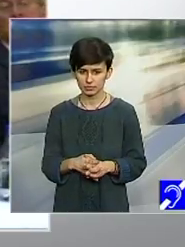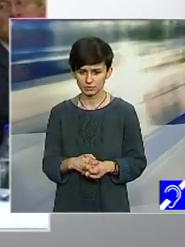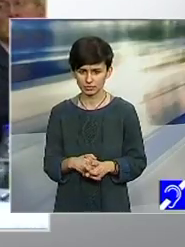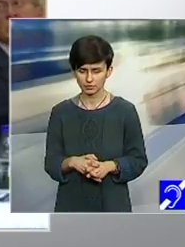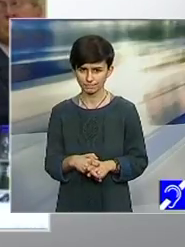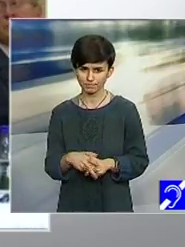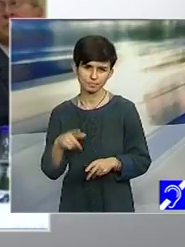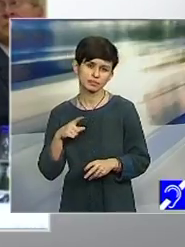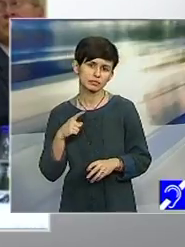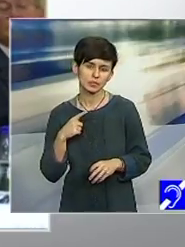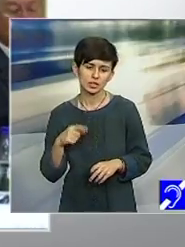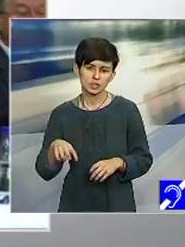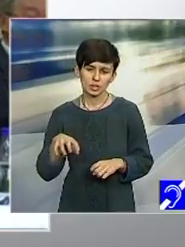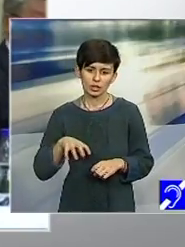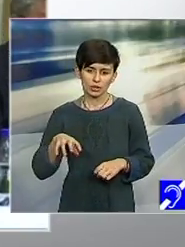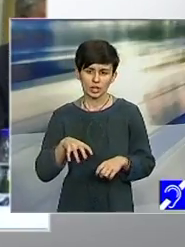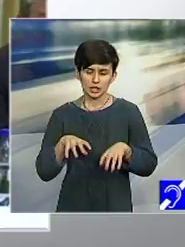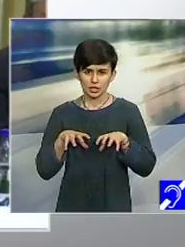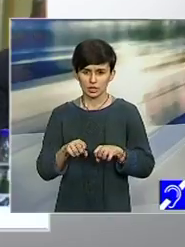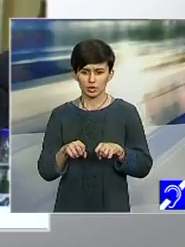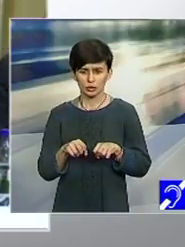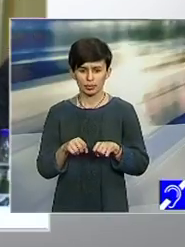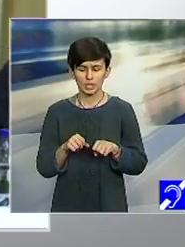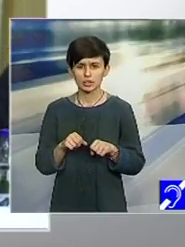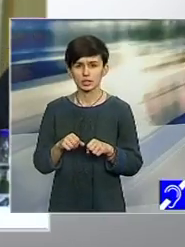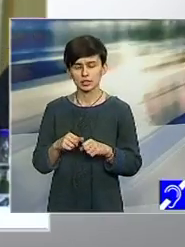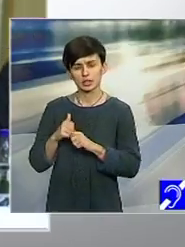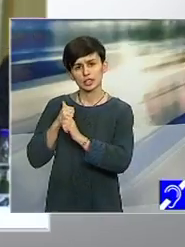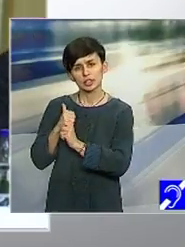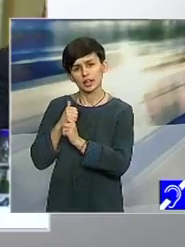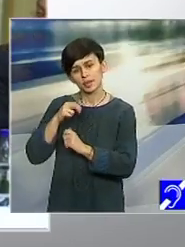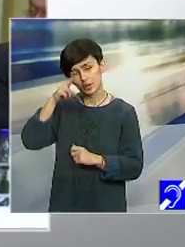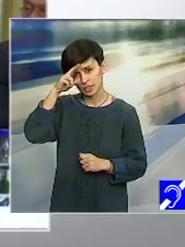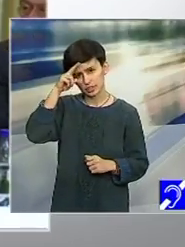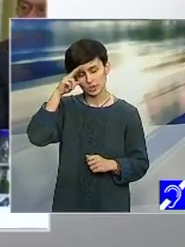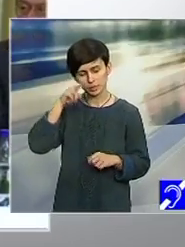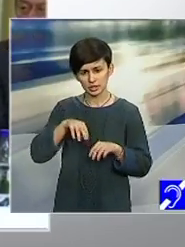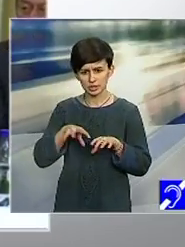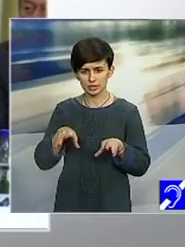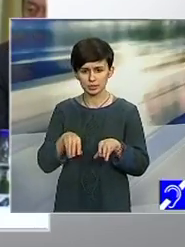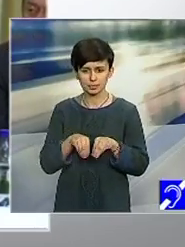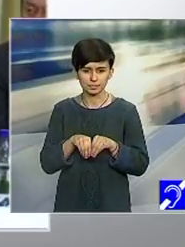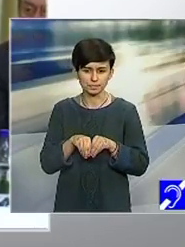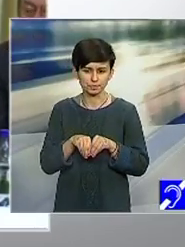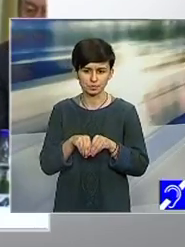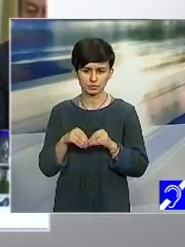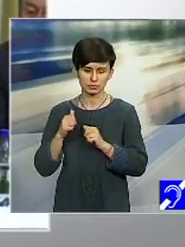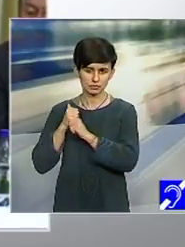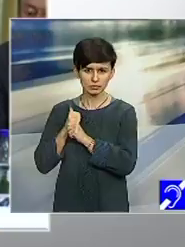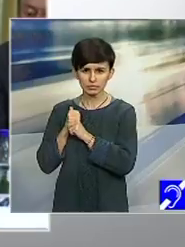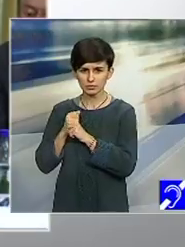localitate ocupată de armata germană împreună cu armata română.